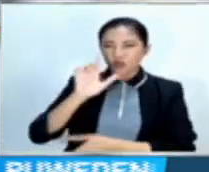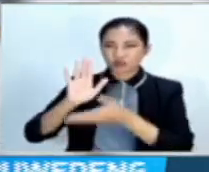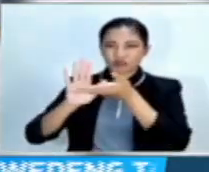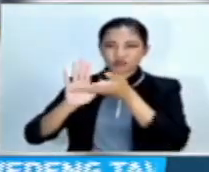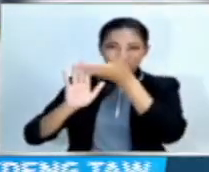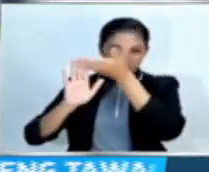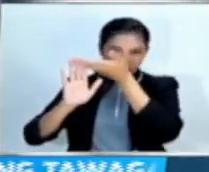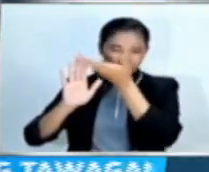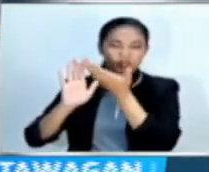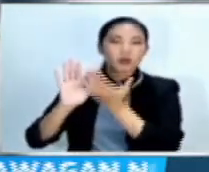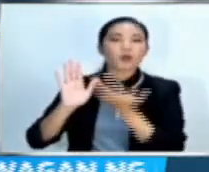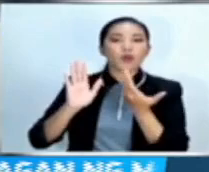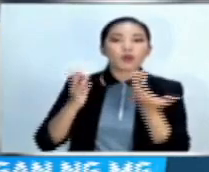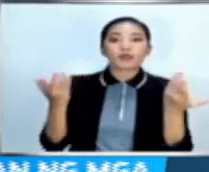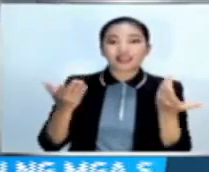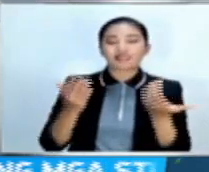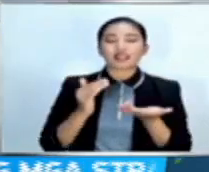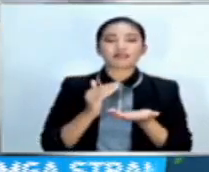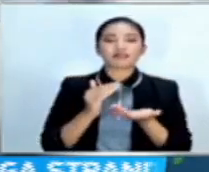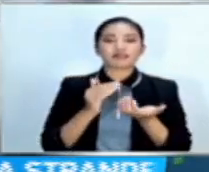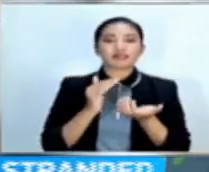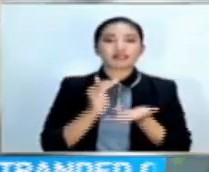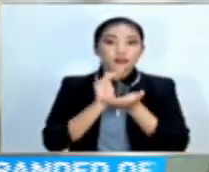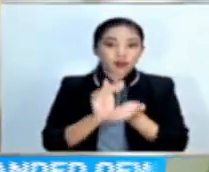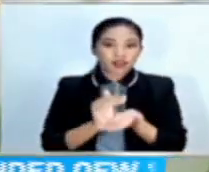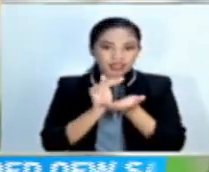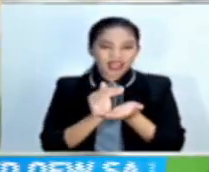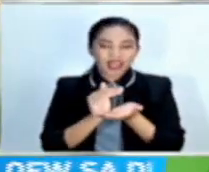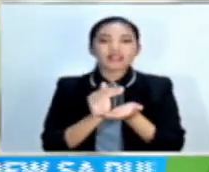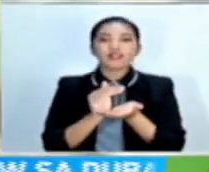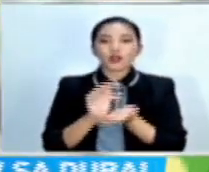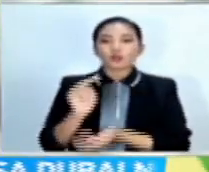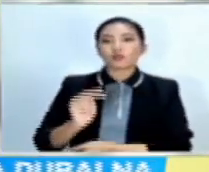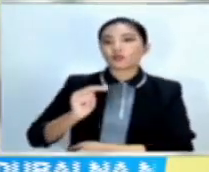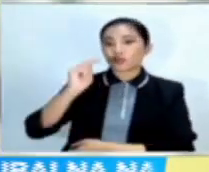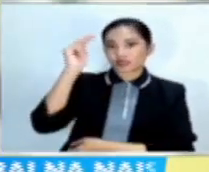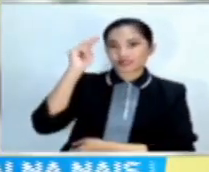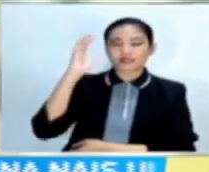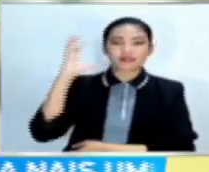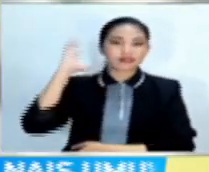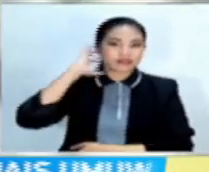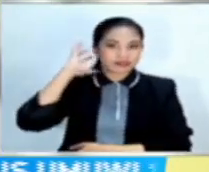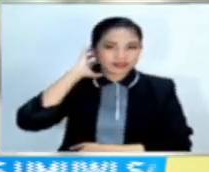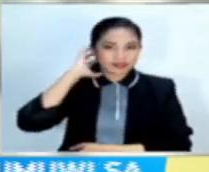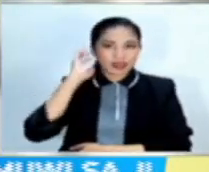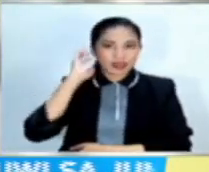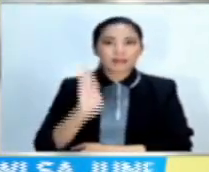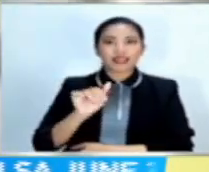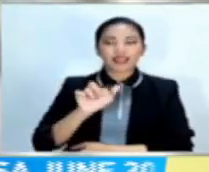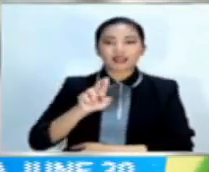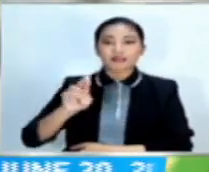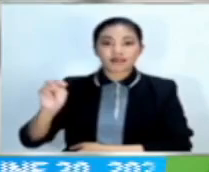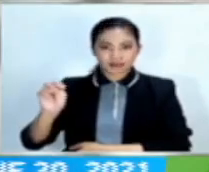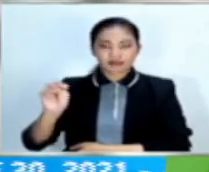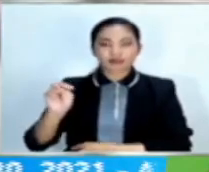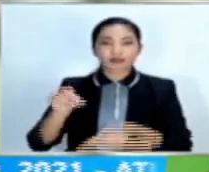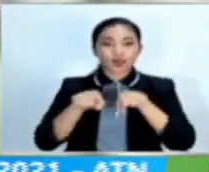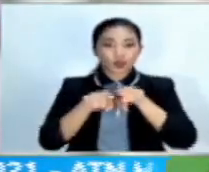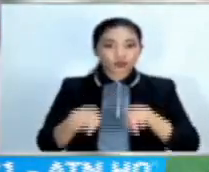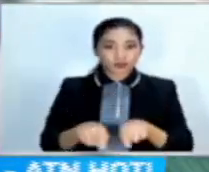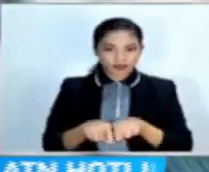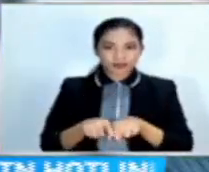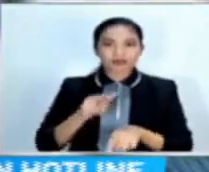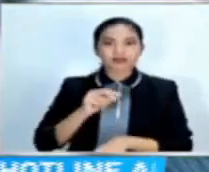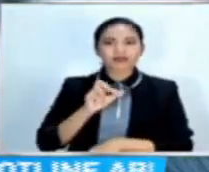Peninsula, BIRMM at northern Mindanao. Asahan din po ang ulan sa ilang bahagi ng Metro Manila. Ayon sa PAGASA,